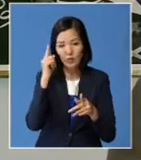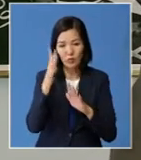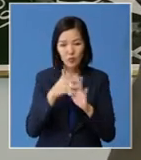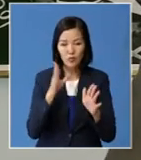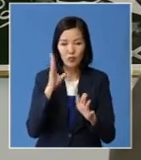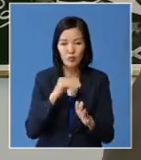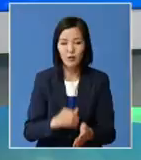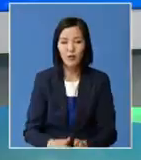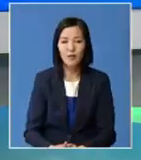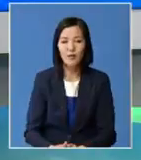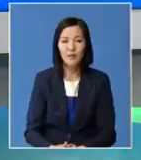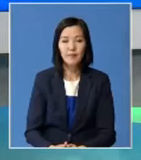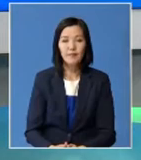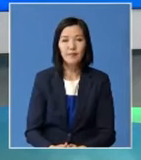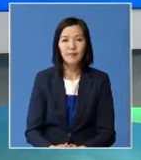аламыз.